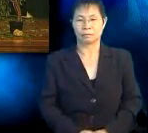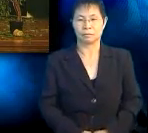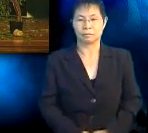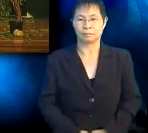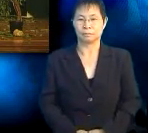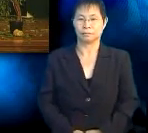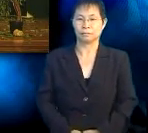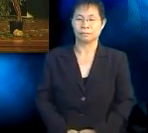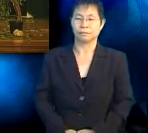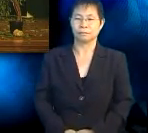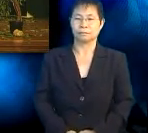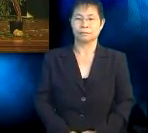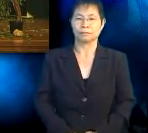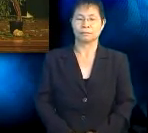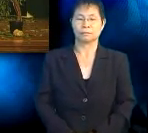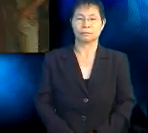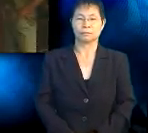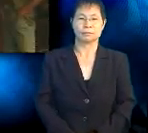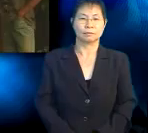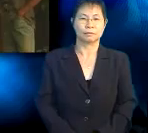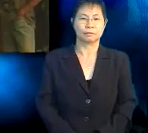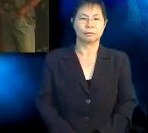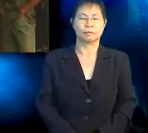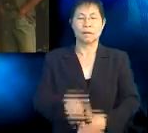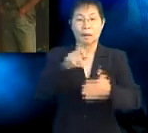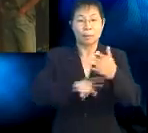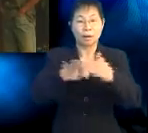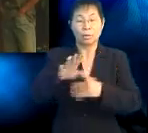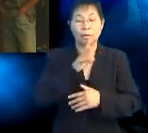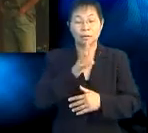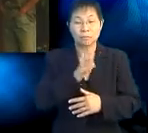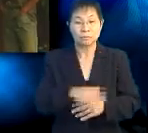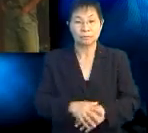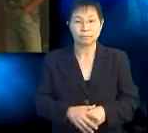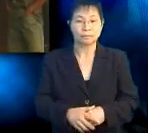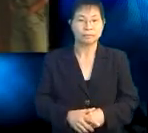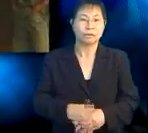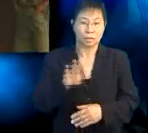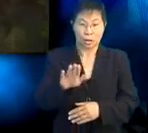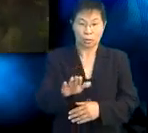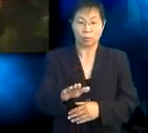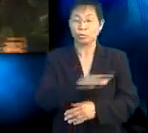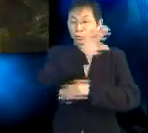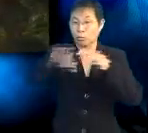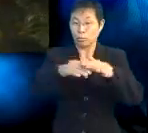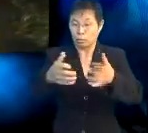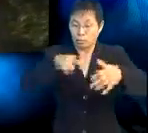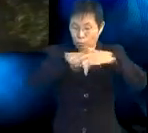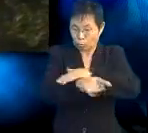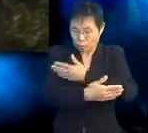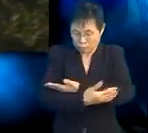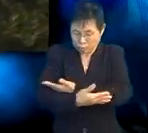Apa kau kata? Kau semua mau membunuh anak aku?